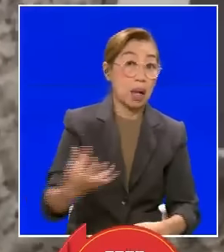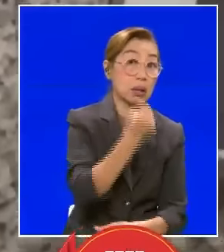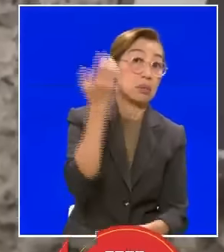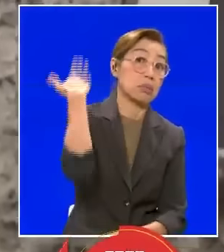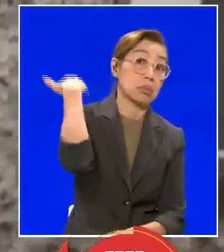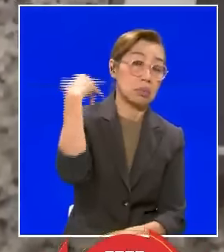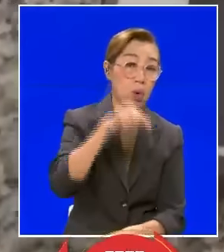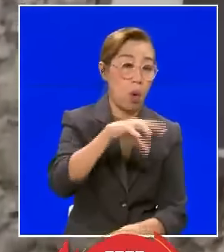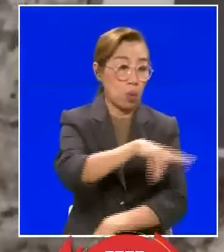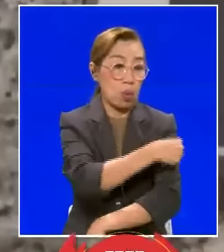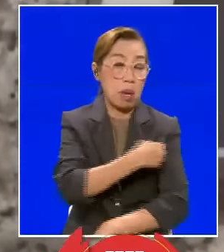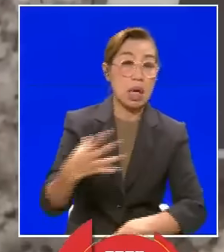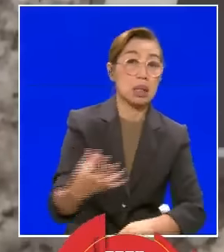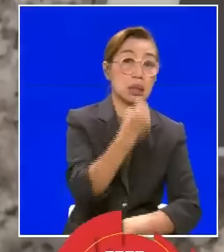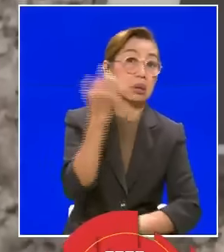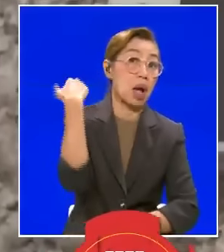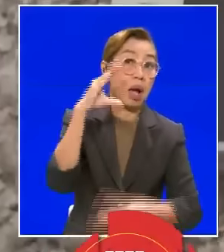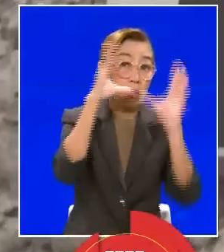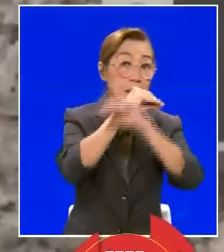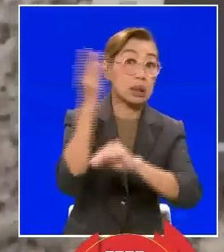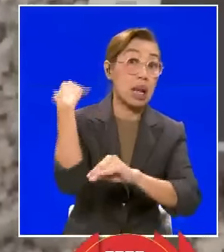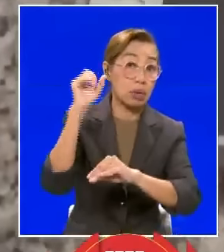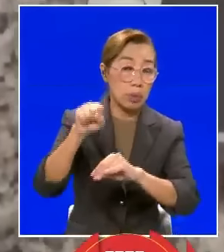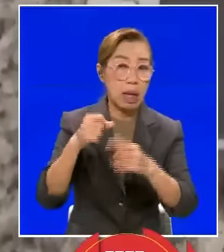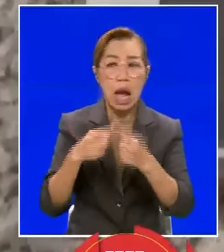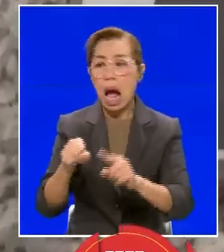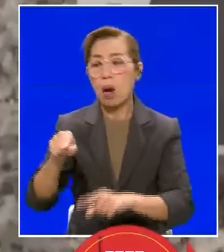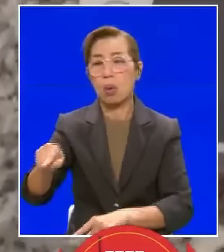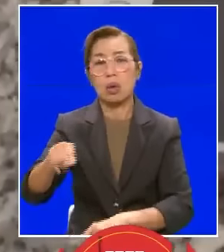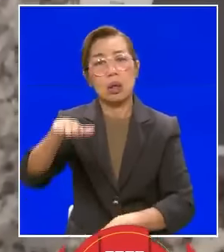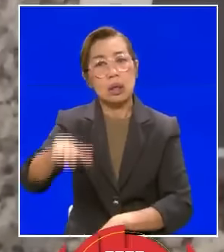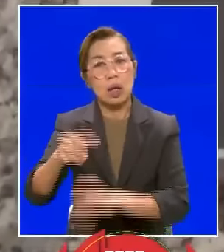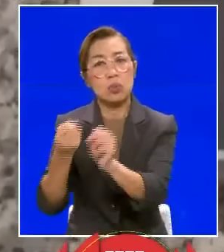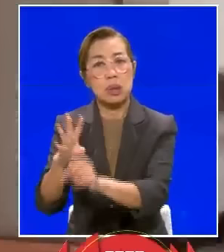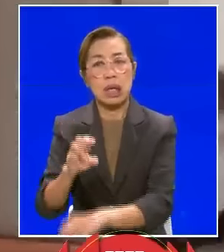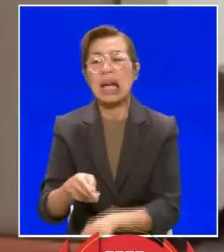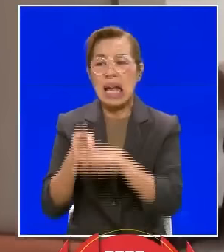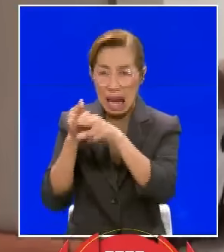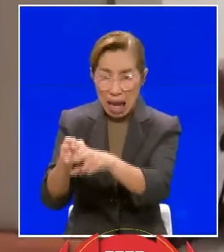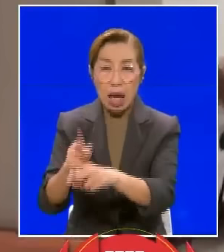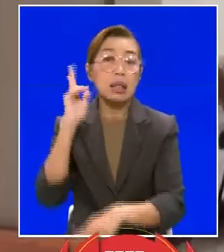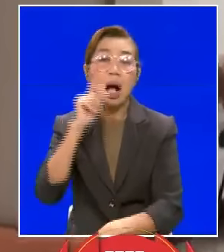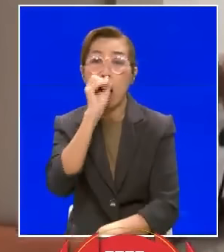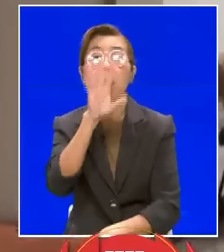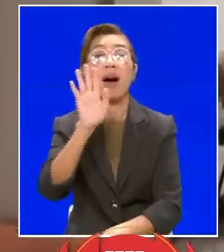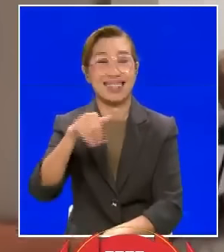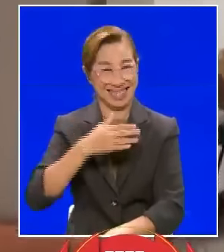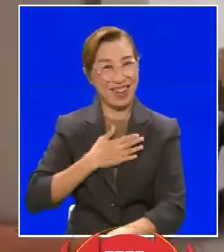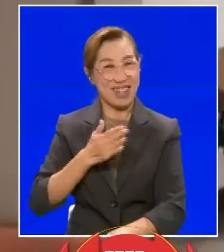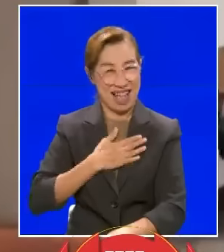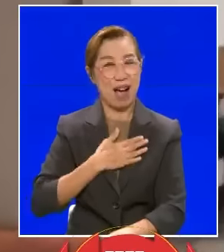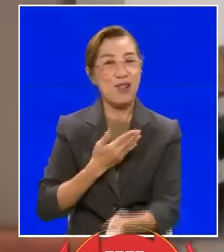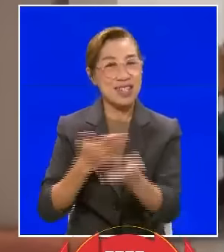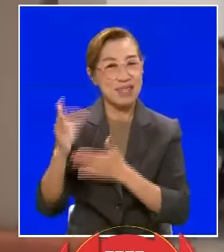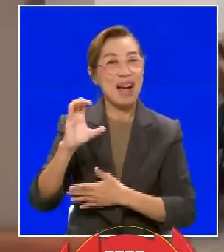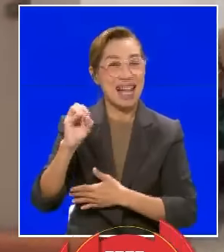ตุส่วนเรื่องที่เยาวชนไปให้สัมภาษณ์เองแล้วก็ยอมรับว่าข้างในเป็นเฮโรอีนซื้อเองด้วย50บาทอันนี้เดี๋ยวก็ต้องเ